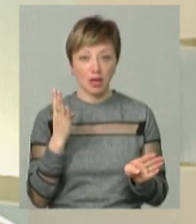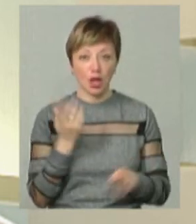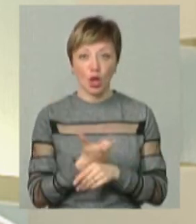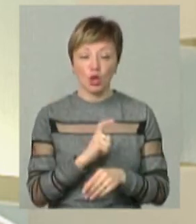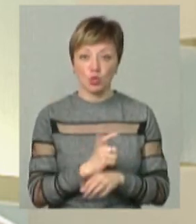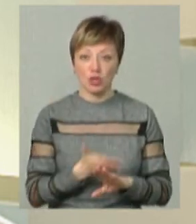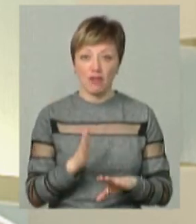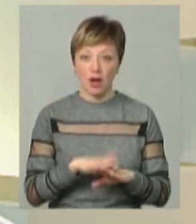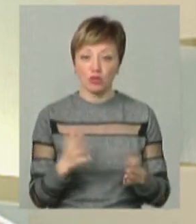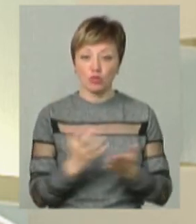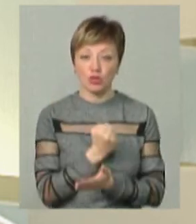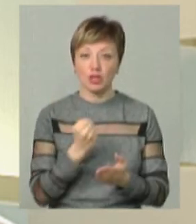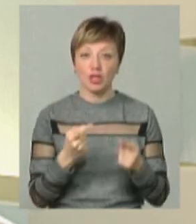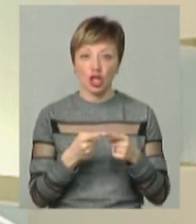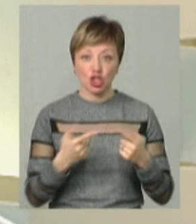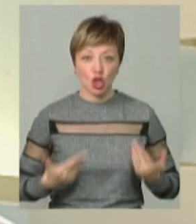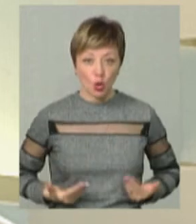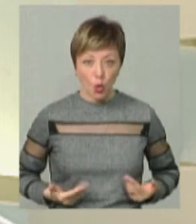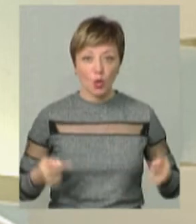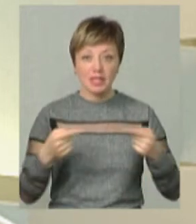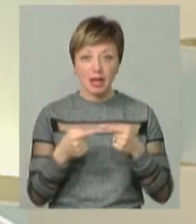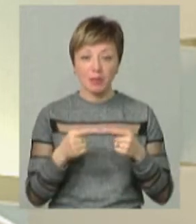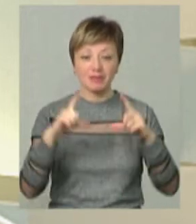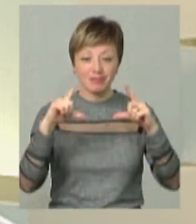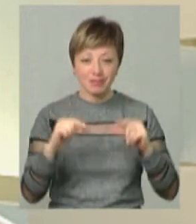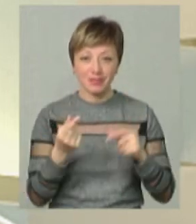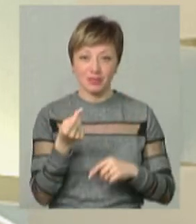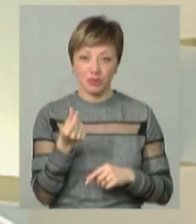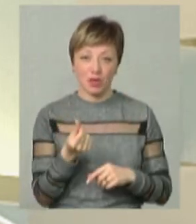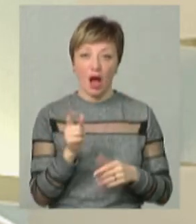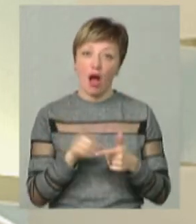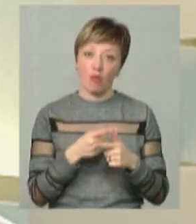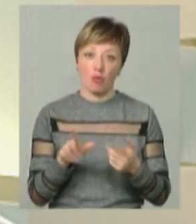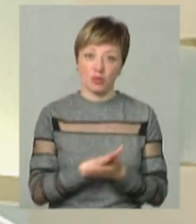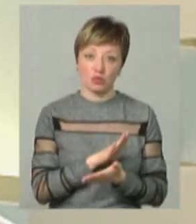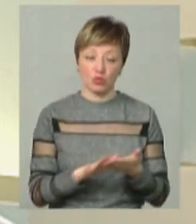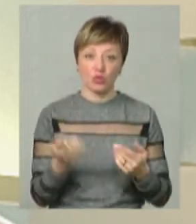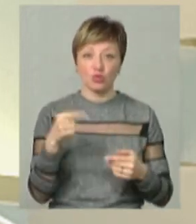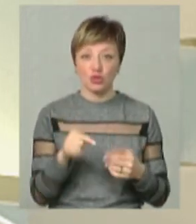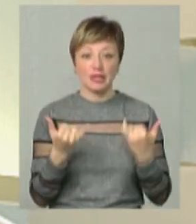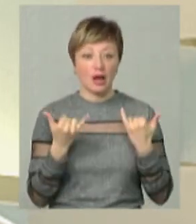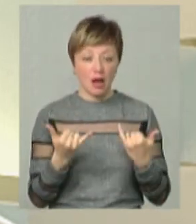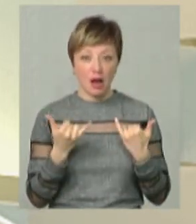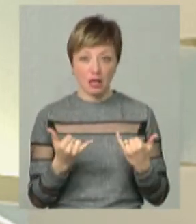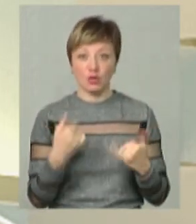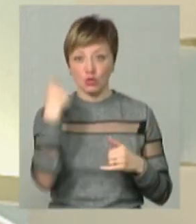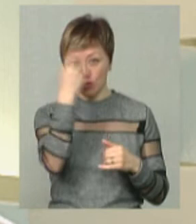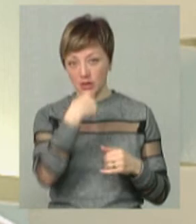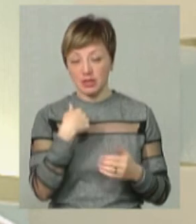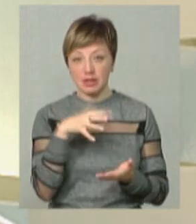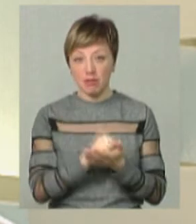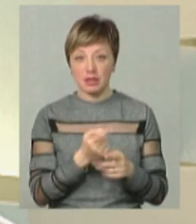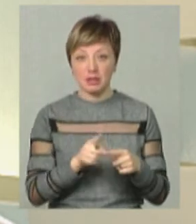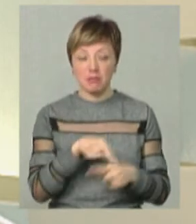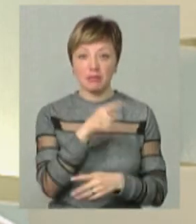дуже важко підшукати житло саме за низьку плату або безкоштовно, тому що, ну, наразі от особисто займалася